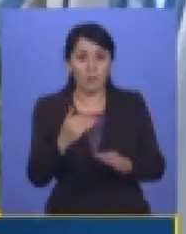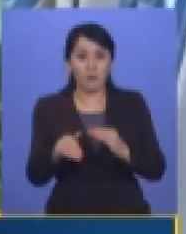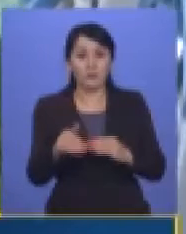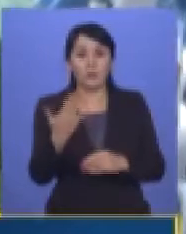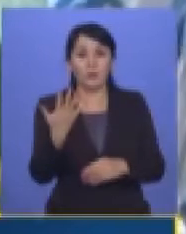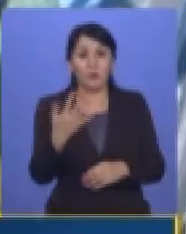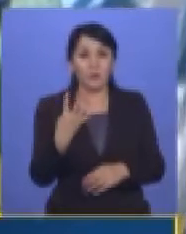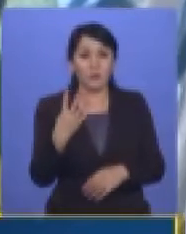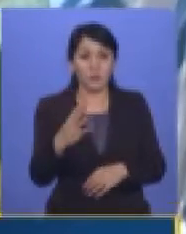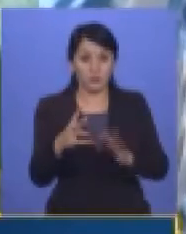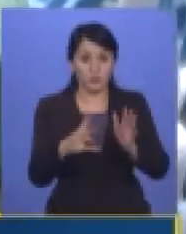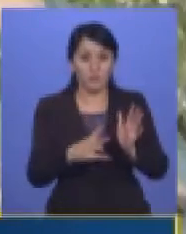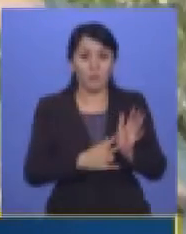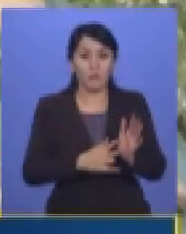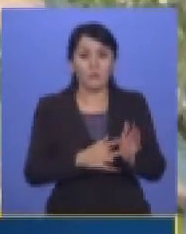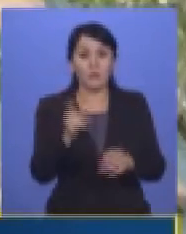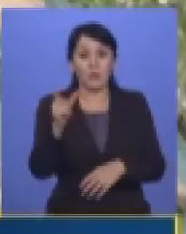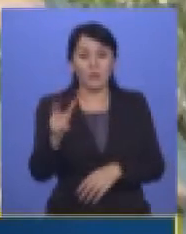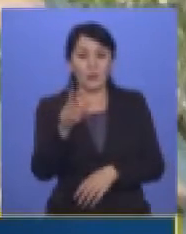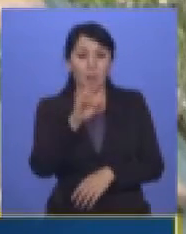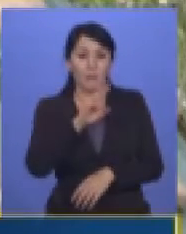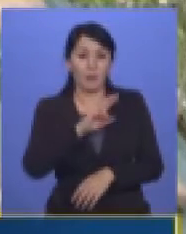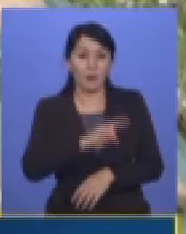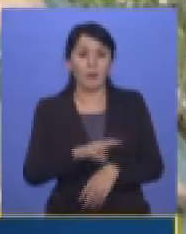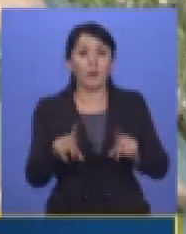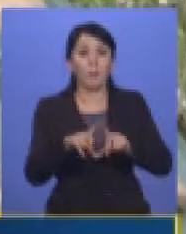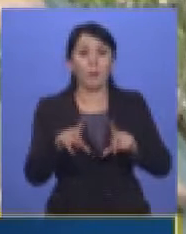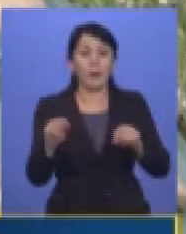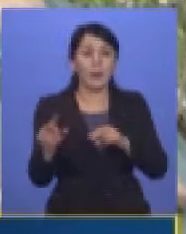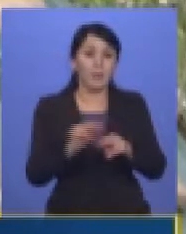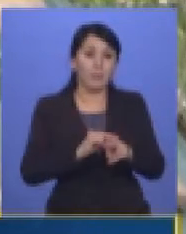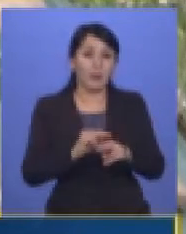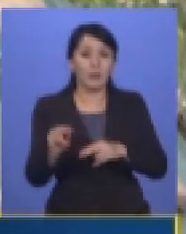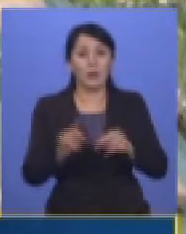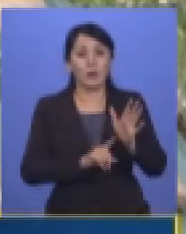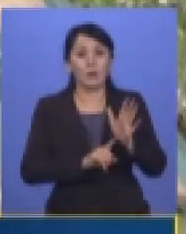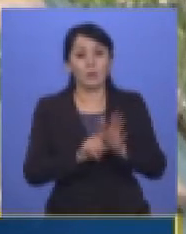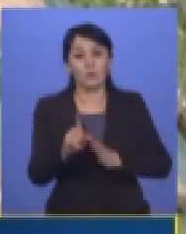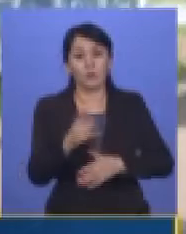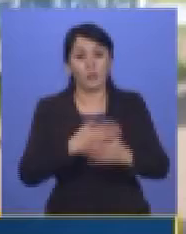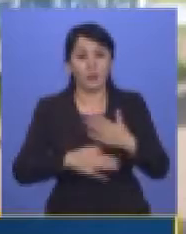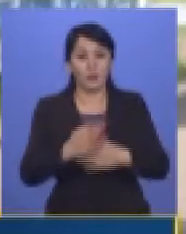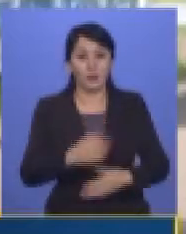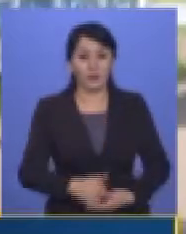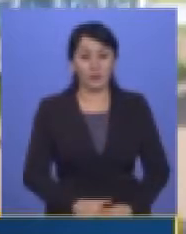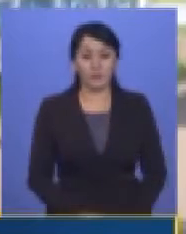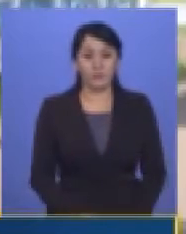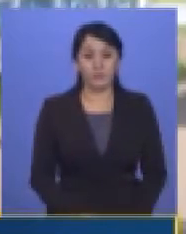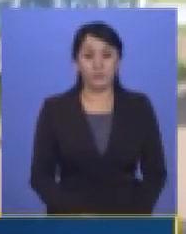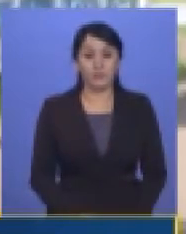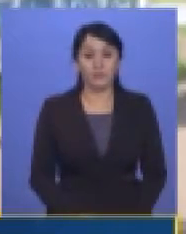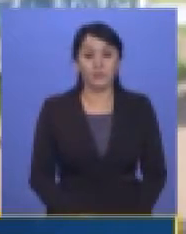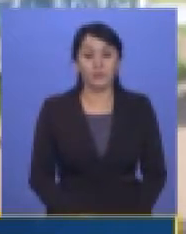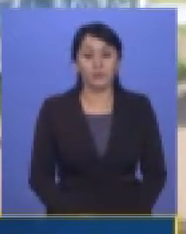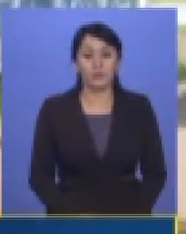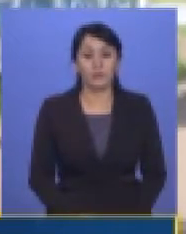54 бала мен 80-ге жуық қызметкер бар. Олардың барлығы ғимаратта жөндеу шараларының басталғанына қуанышты. Мы, конечно, очень рады,